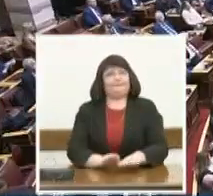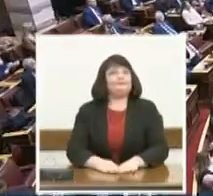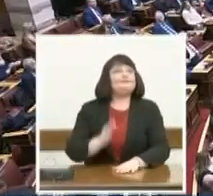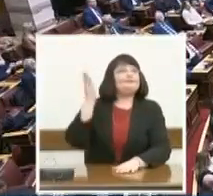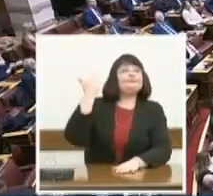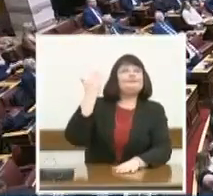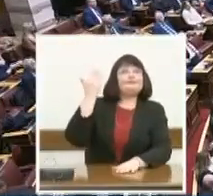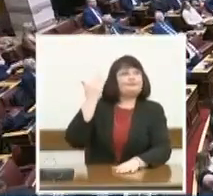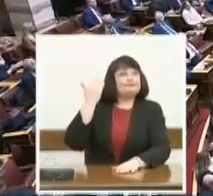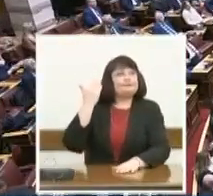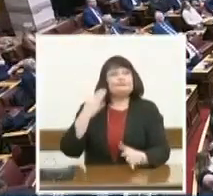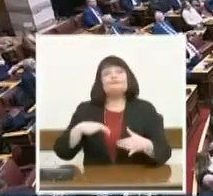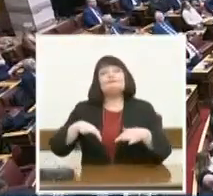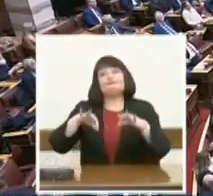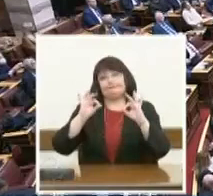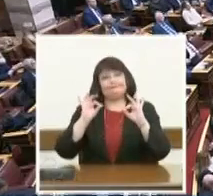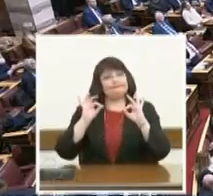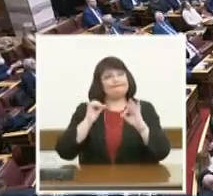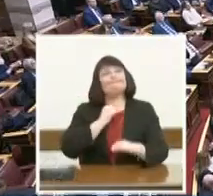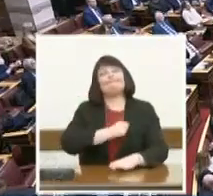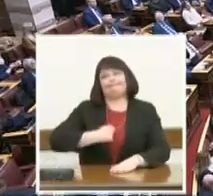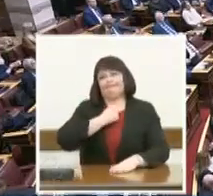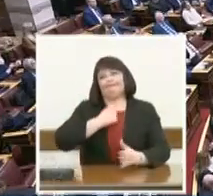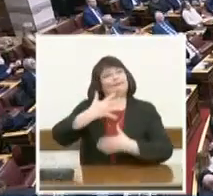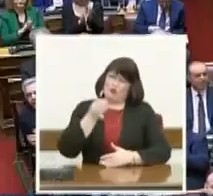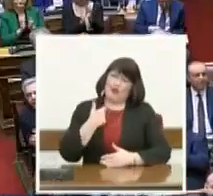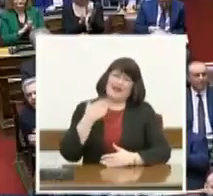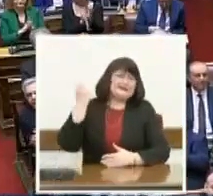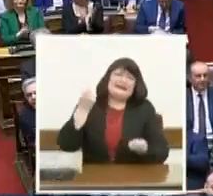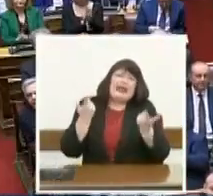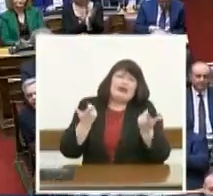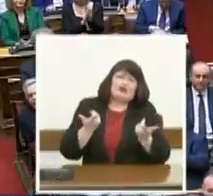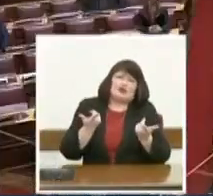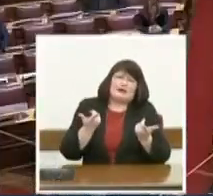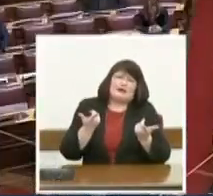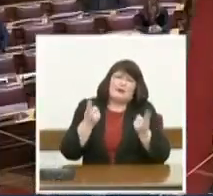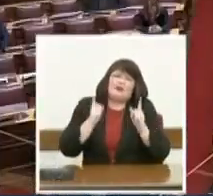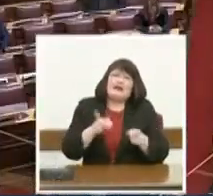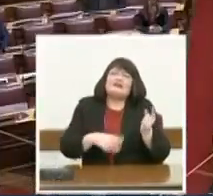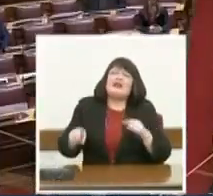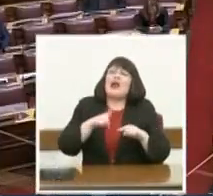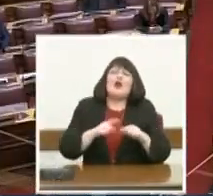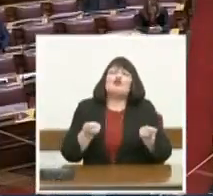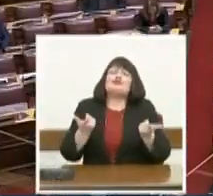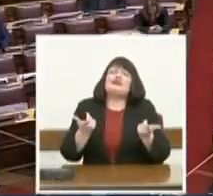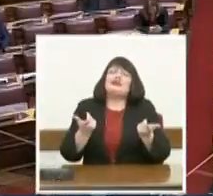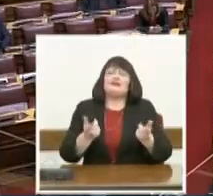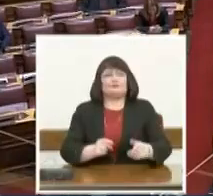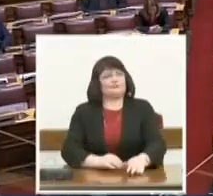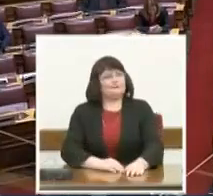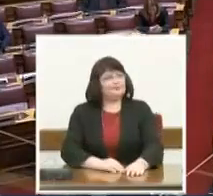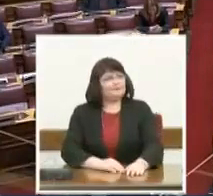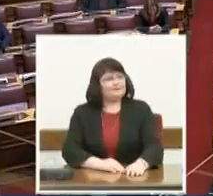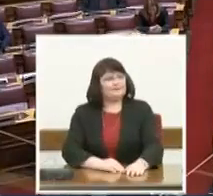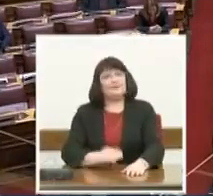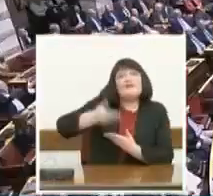γραπτή, ήταν δημόσια, με την οποία ζήτησε συγγνώμη για εκείνη την. Όλη την ιστορία που είχε δημιουργηθεί και αυτό λειτουργήσε